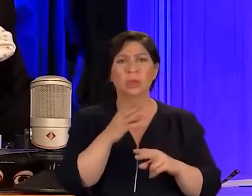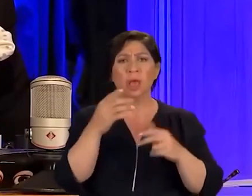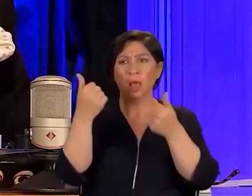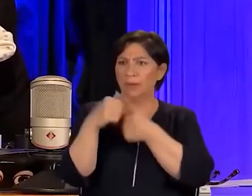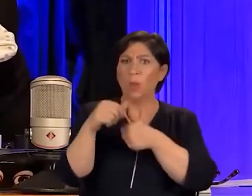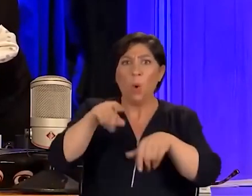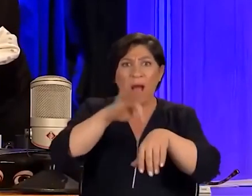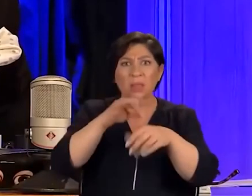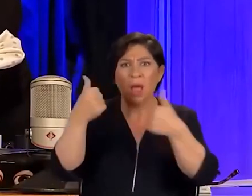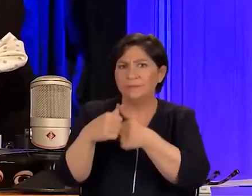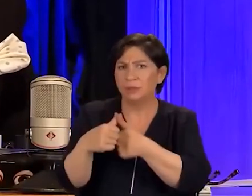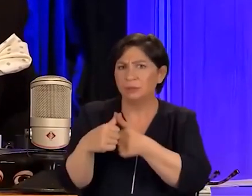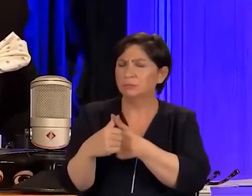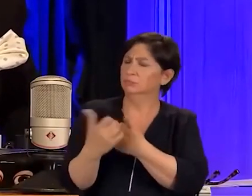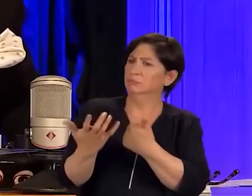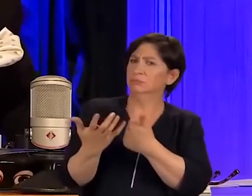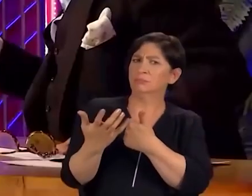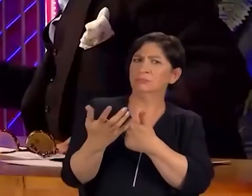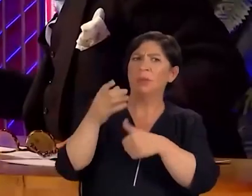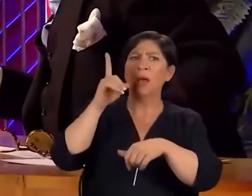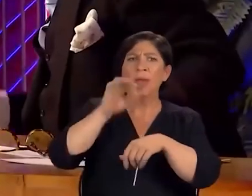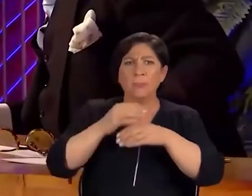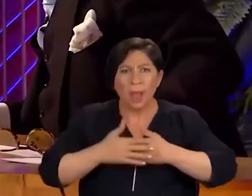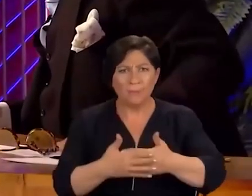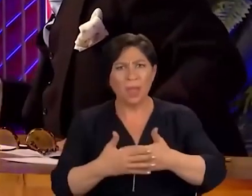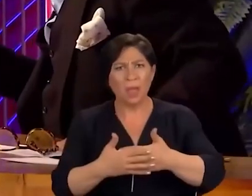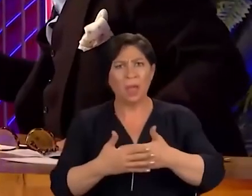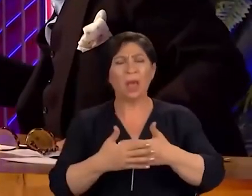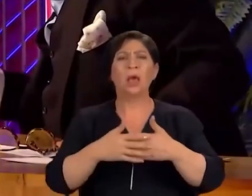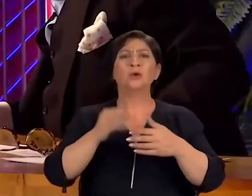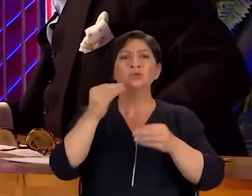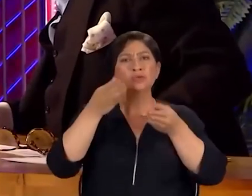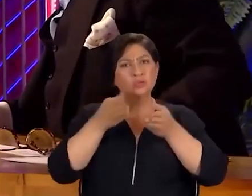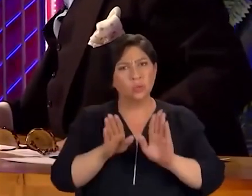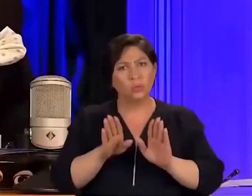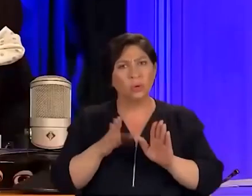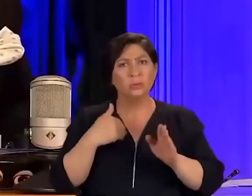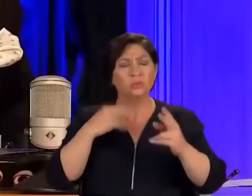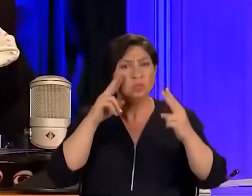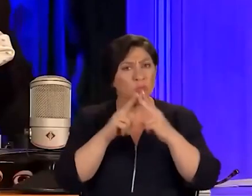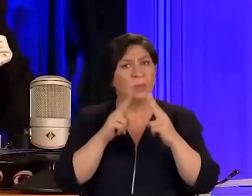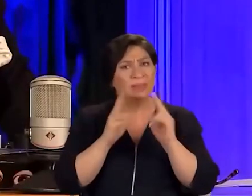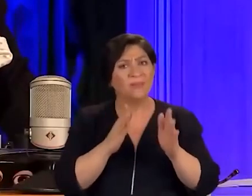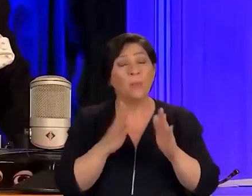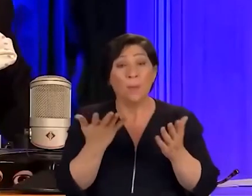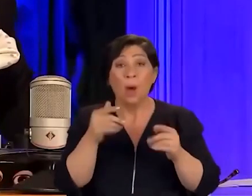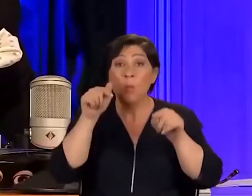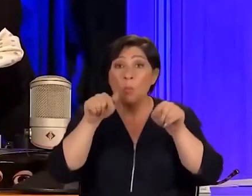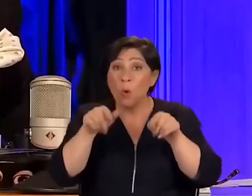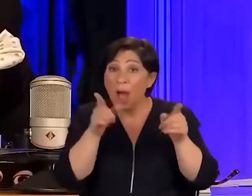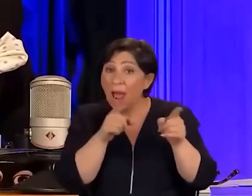anda evlendi. Bir anda hamile kaldı. Çocuklarını doğurdu filan. Biz görüşmüyor. Fakat bu